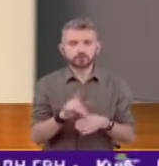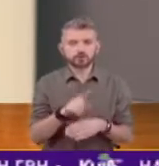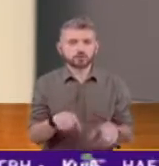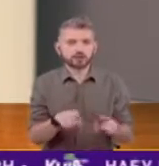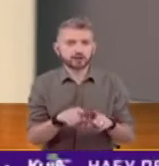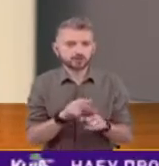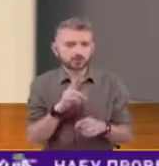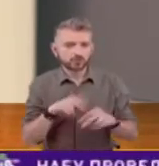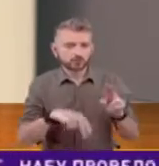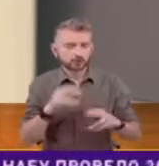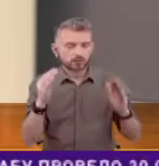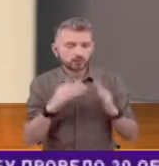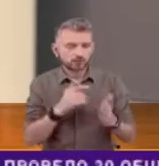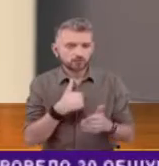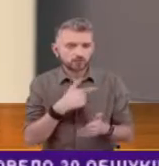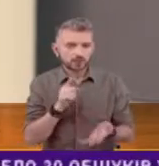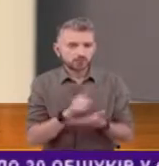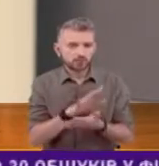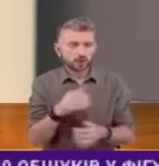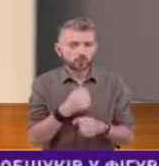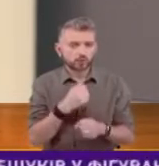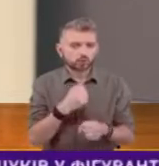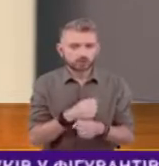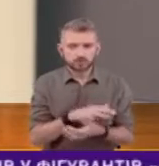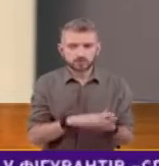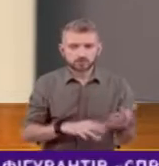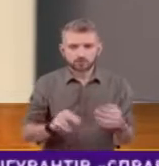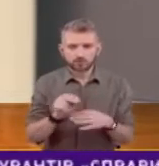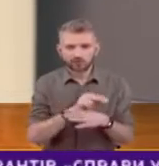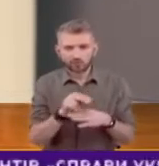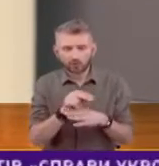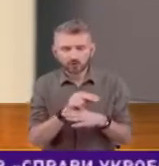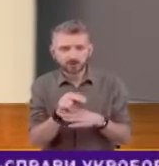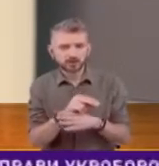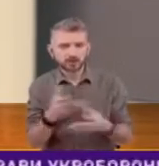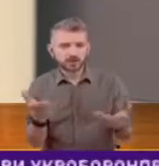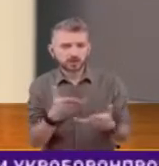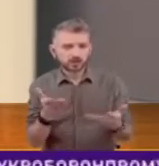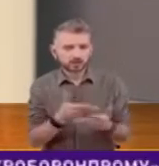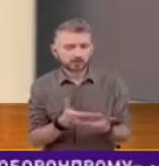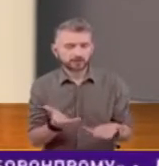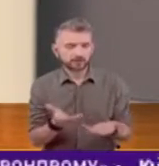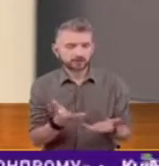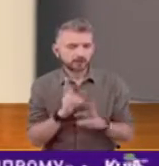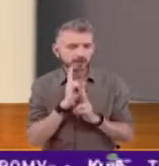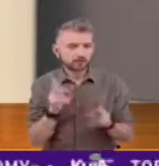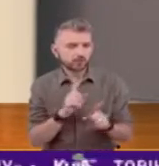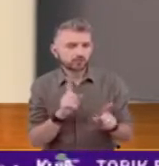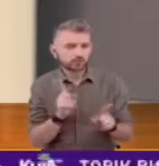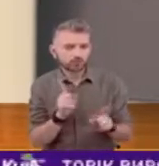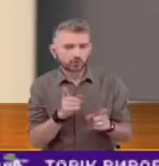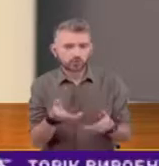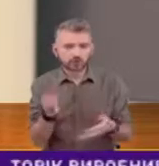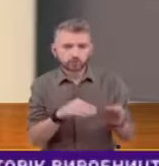само, як будується будинок. Ми не маємо робити, перепрошую, ці ремонти, які, я ще раз кажу, закопавши невідомо що і невідомо